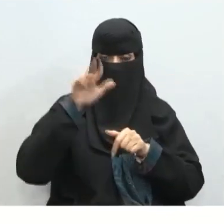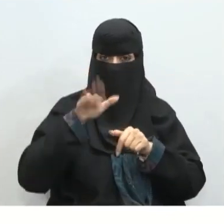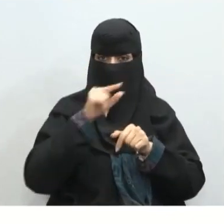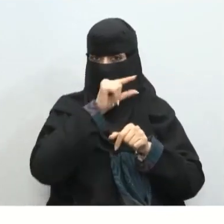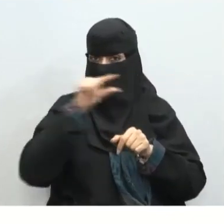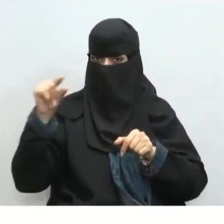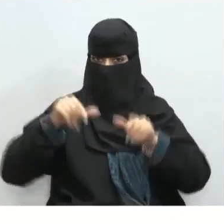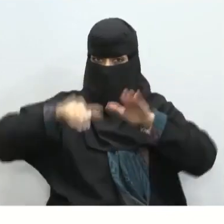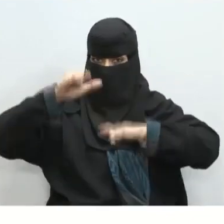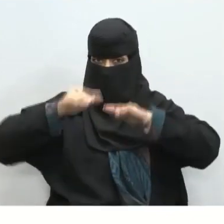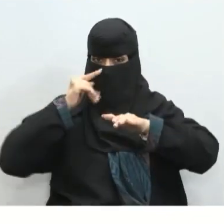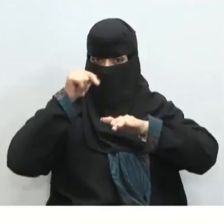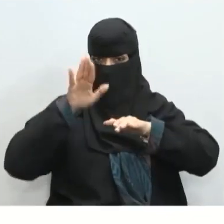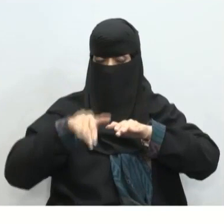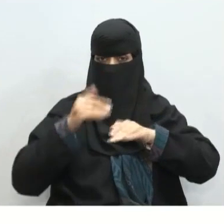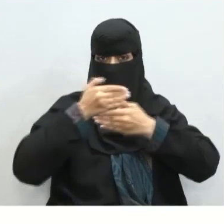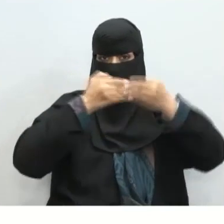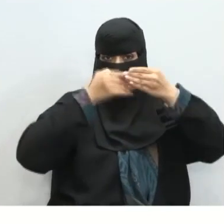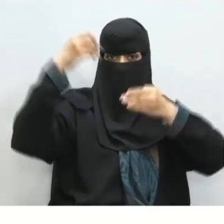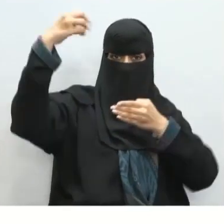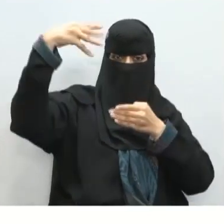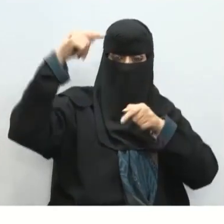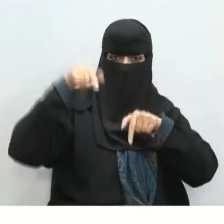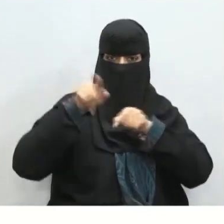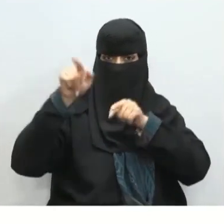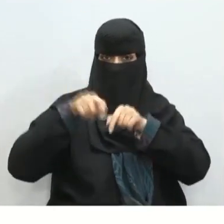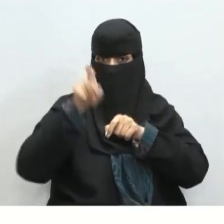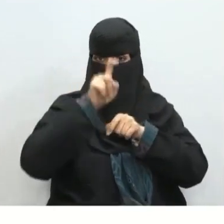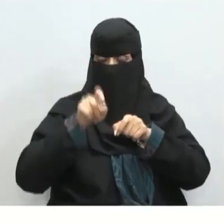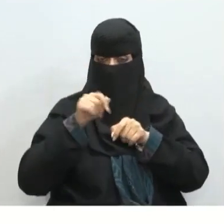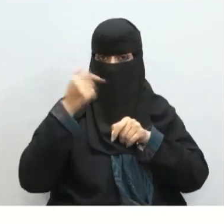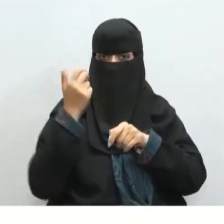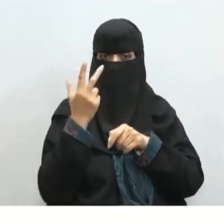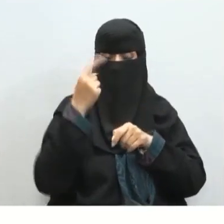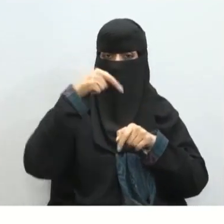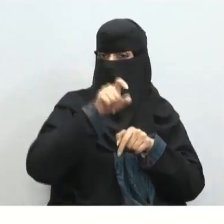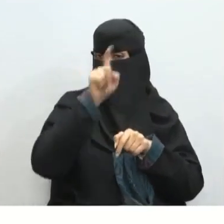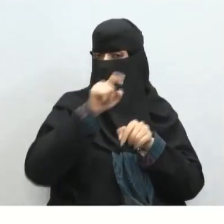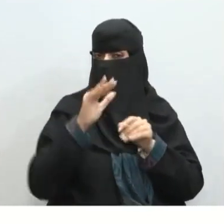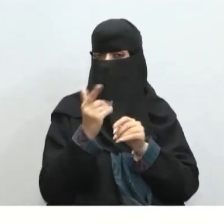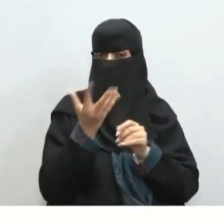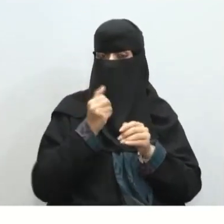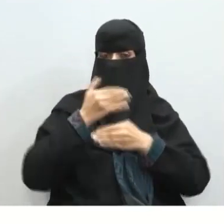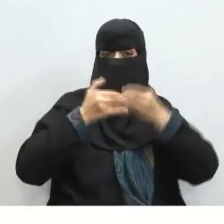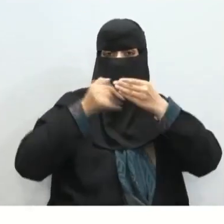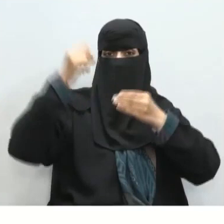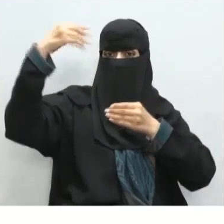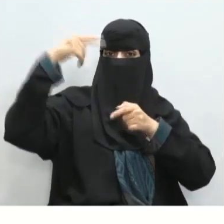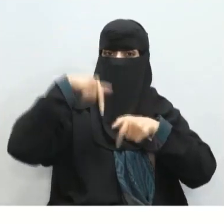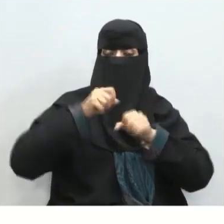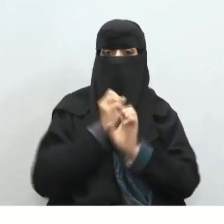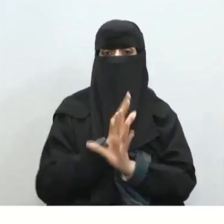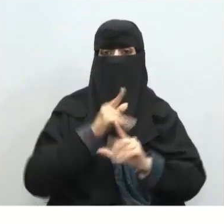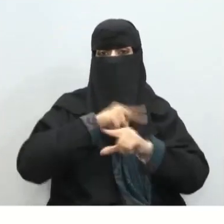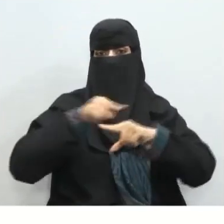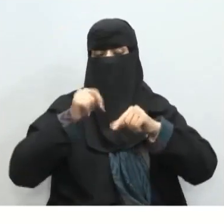يظهر معنا معادله البناء الضوئي هنا في السؤال الثا يتساءل ما ناتج عمليه البناء الضوئي الذي يتحرر